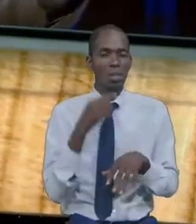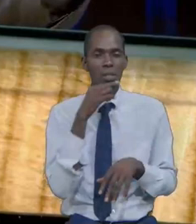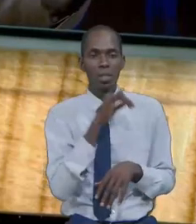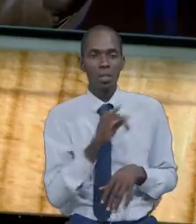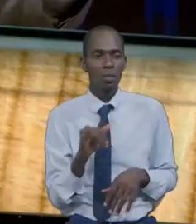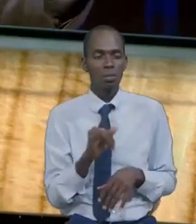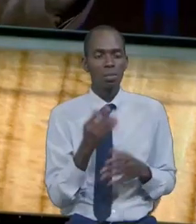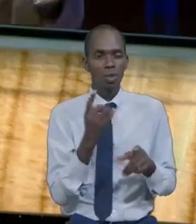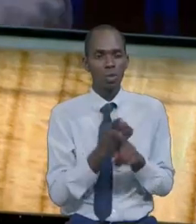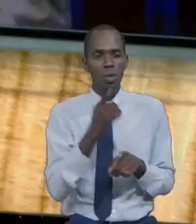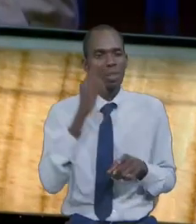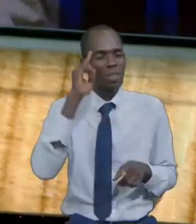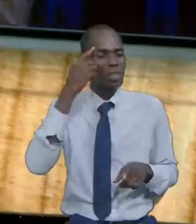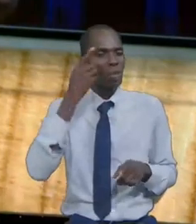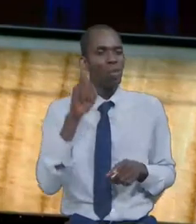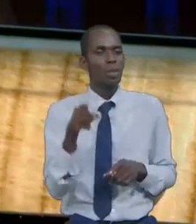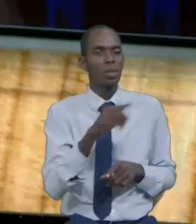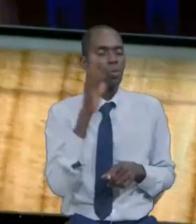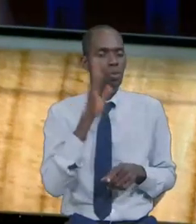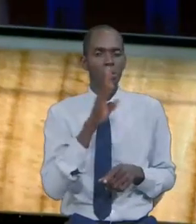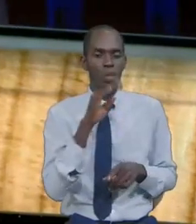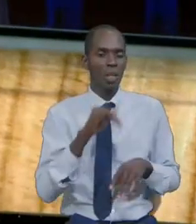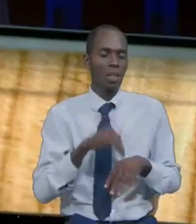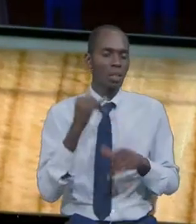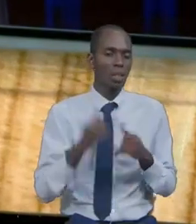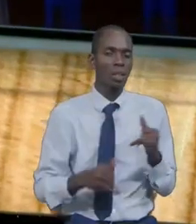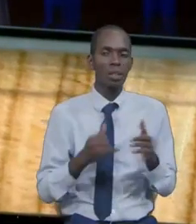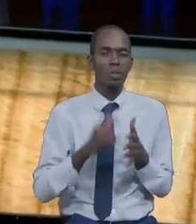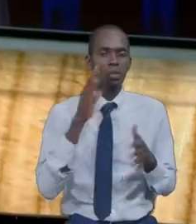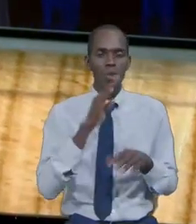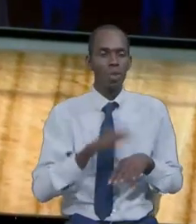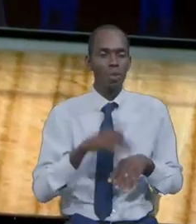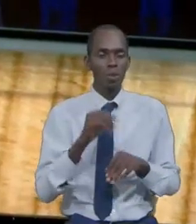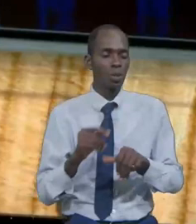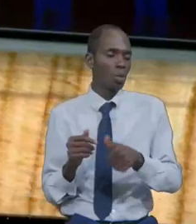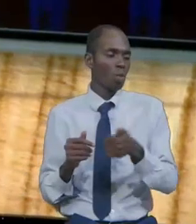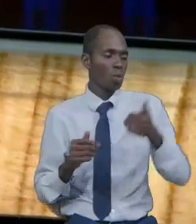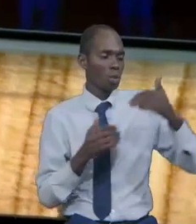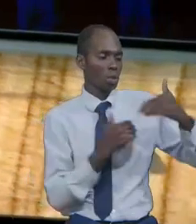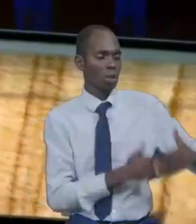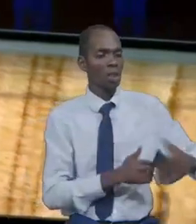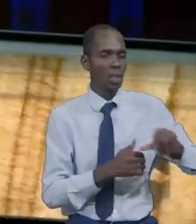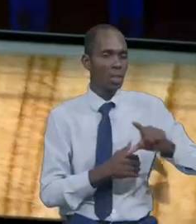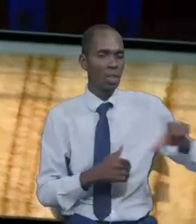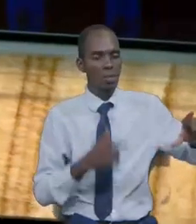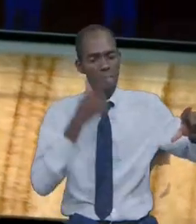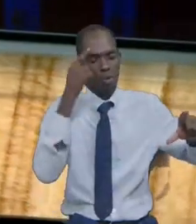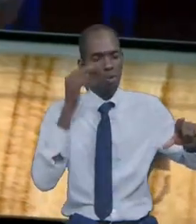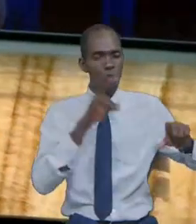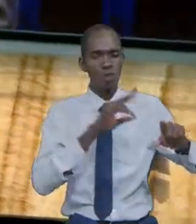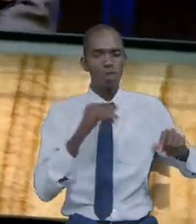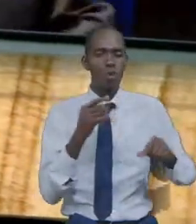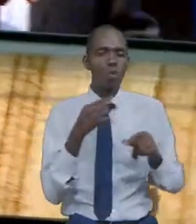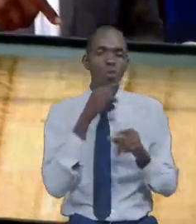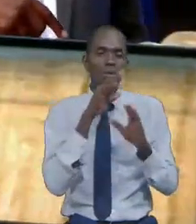imaginez où ils passeront l'éternité à l'autre bord, parce que aucun menteur n'ira au